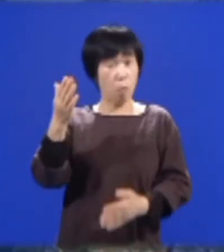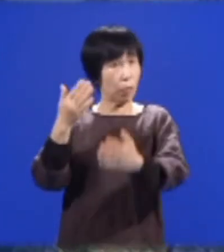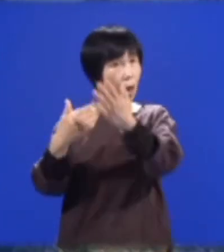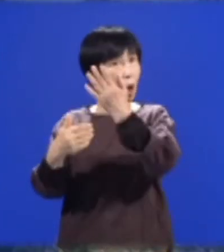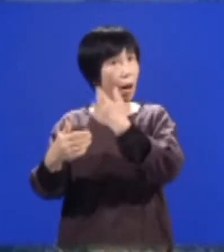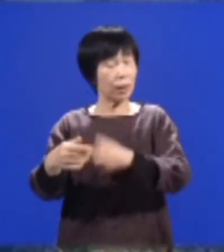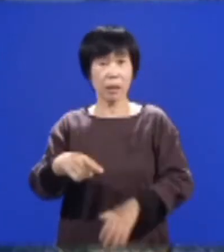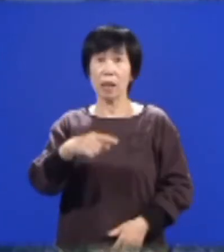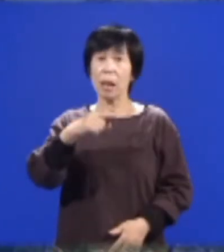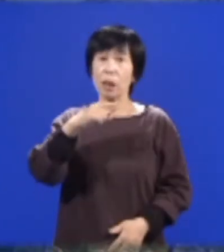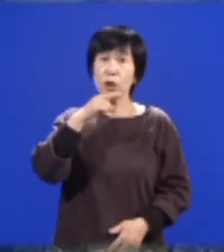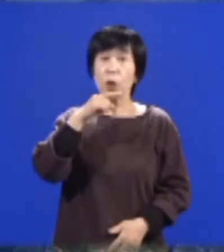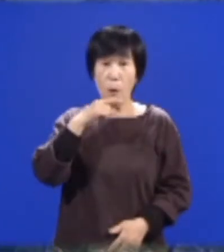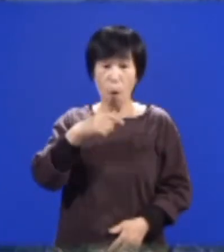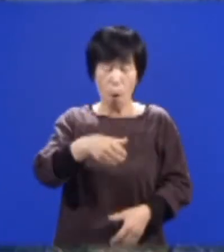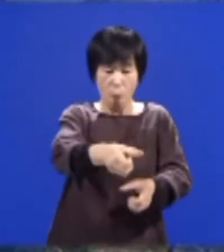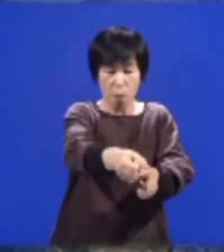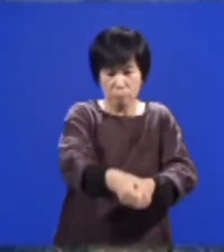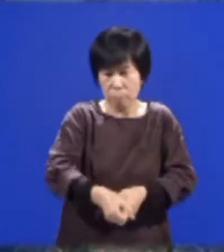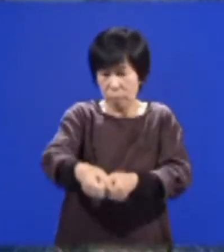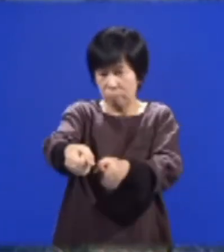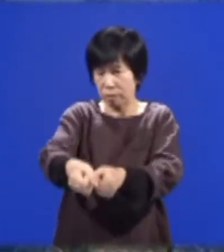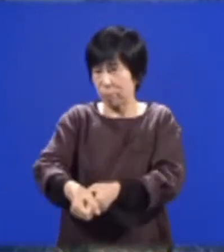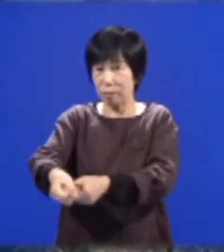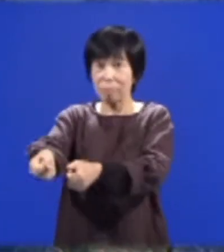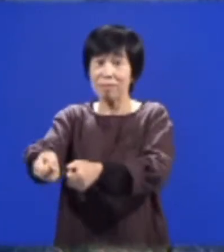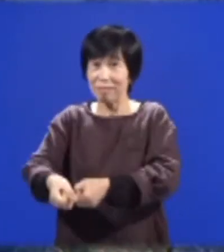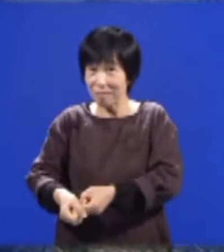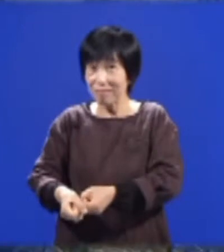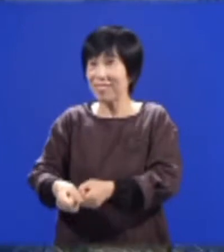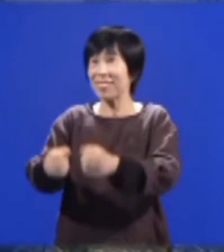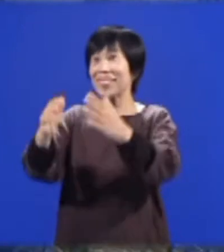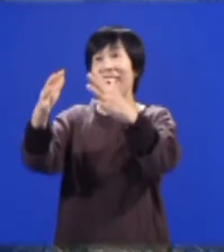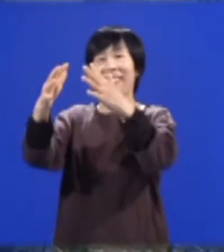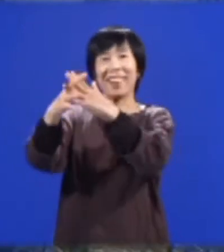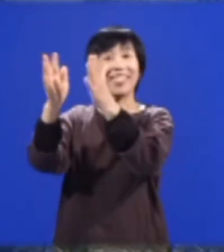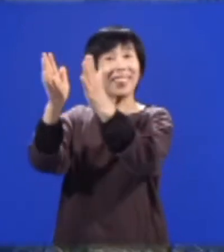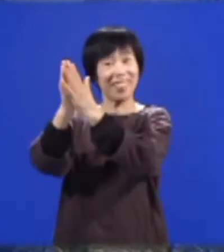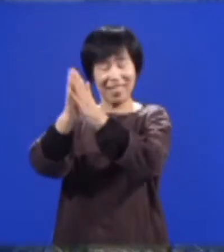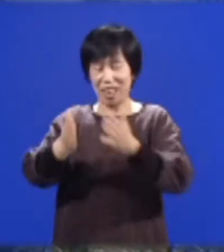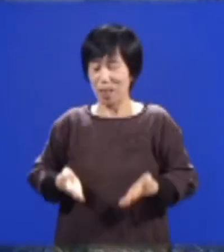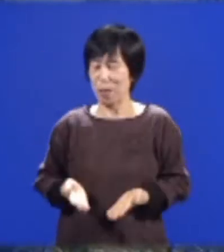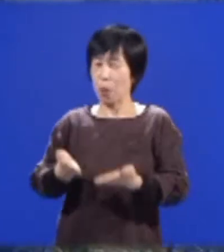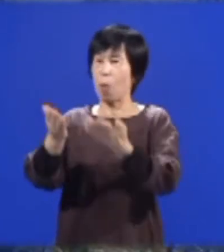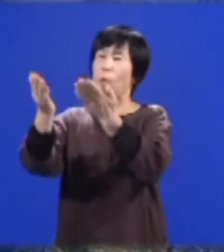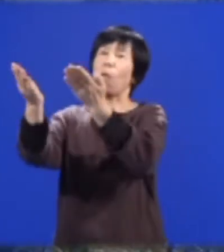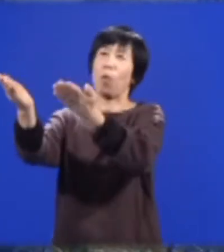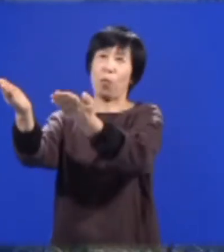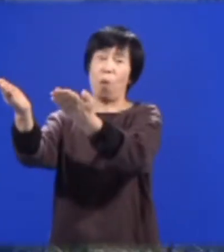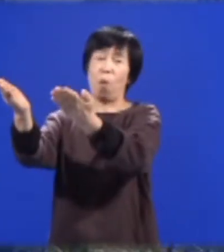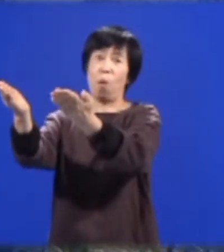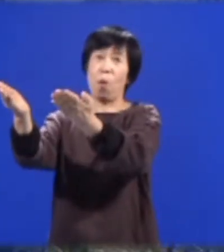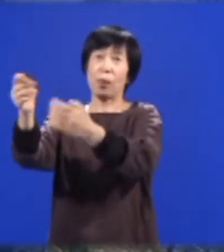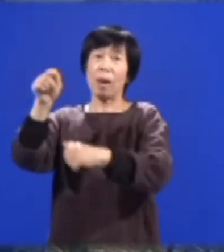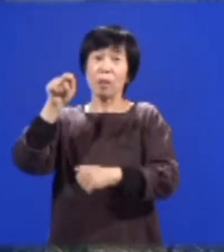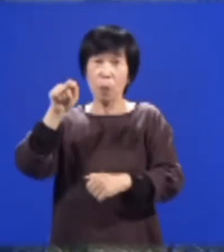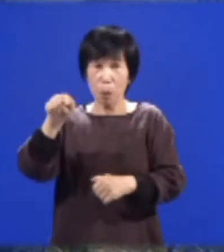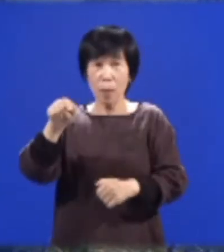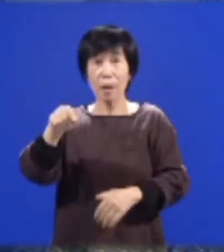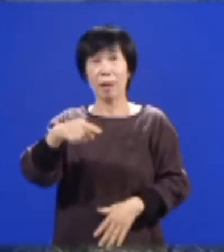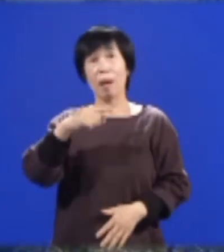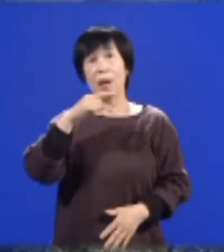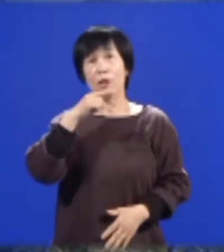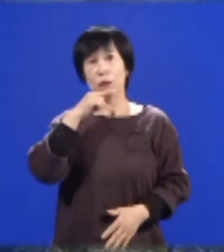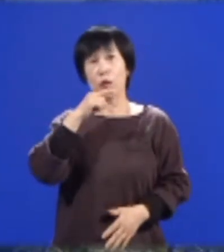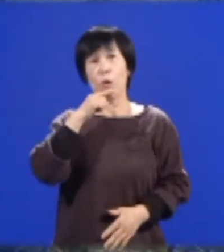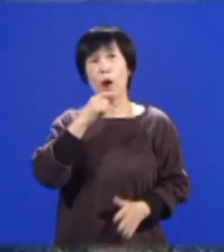昔この辺りで採れた塩を地元の御園神社を通じて伊勢神宮に奉納したことから塩浜